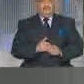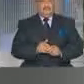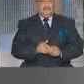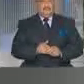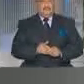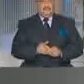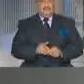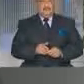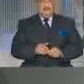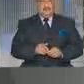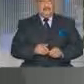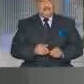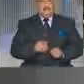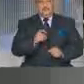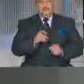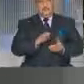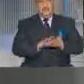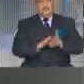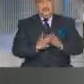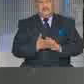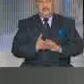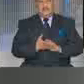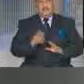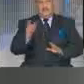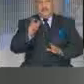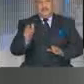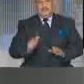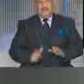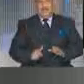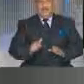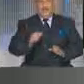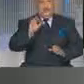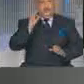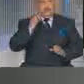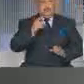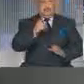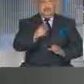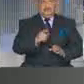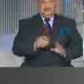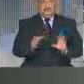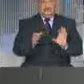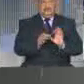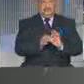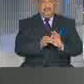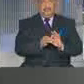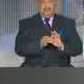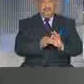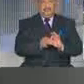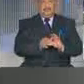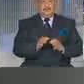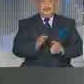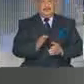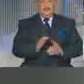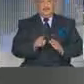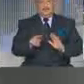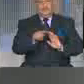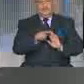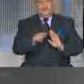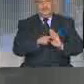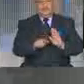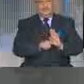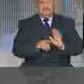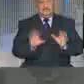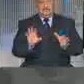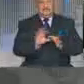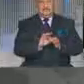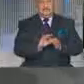حامدي عينة من هؤلاء جاء يبحث عن حل لهذه المعضلة في ملتقى حول الشراكة التونسية الإيطالية.